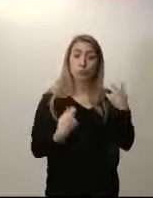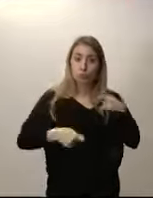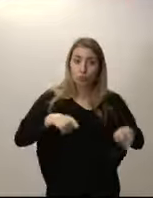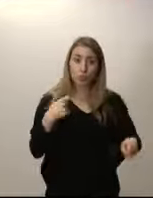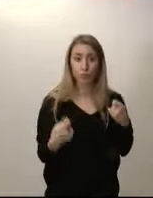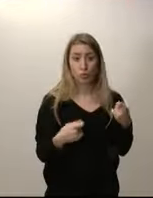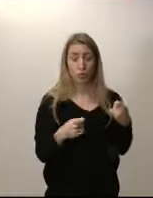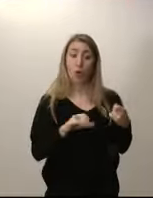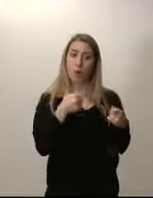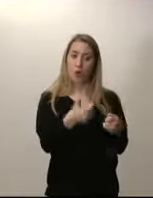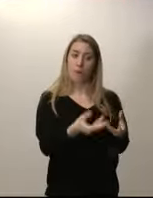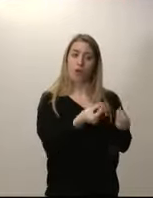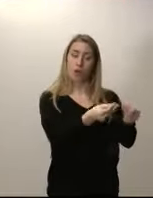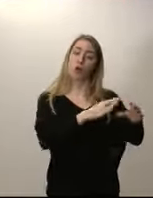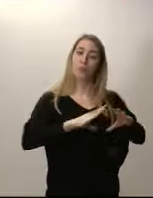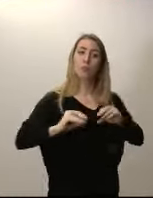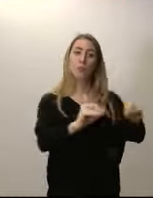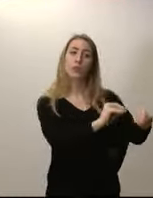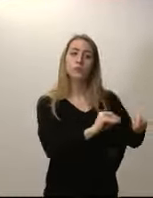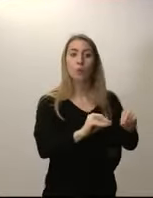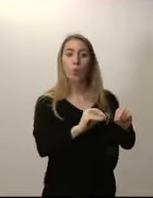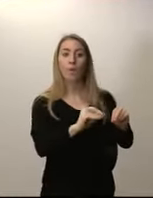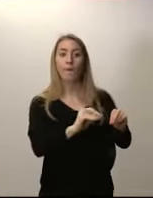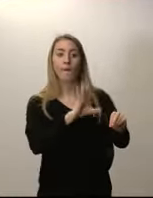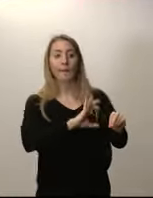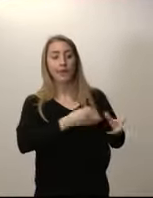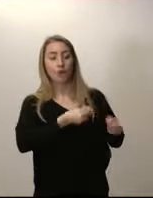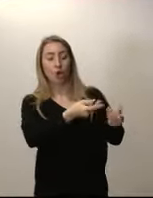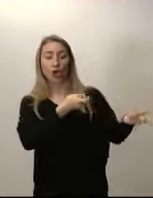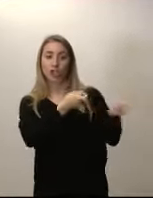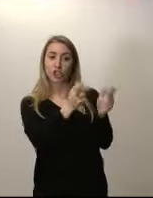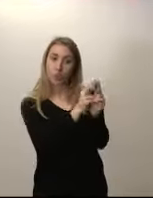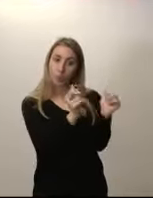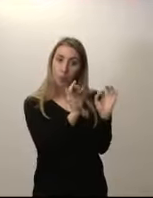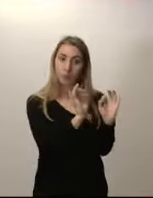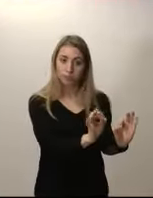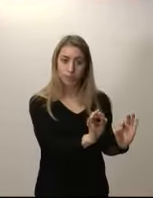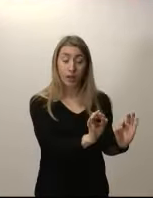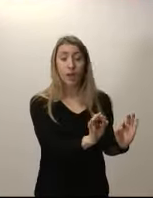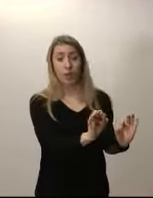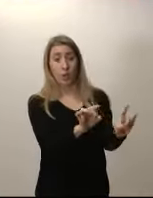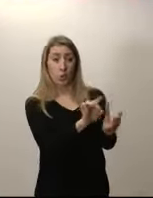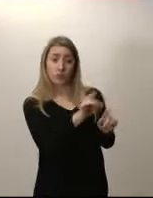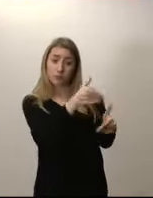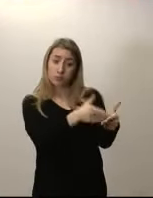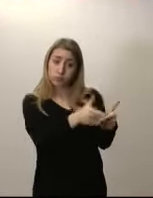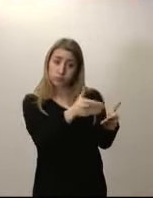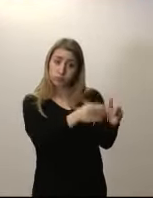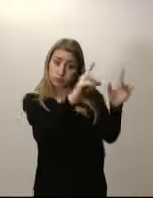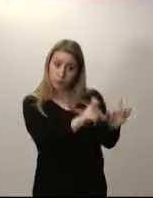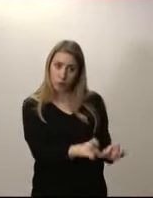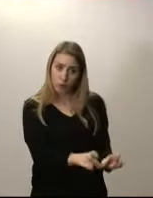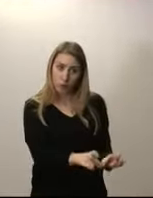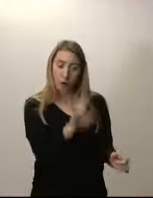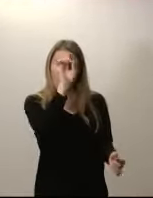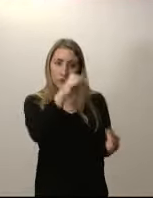part, d'être dans une ville qui a une gestion saine et d'avoir moins de difficultés et moins d'endettement et de